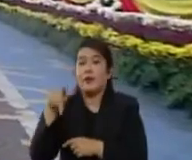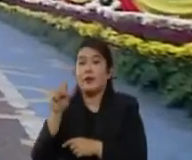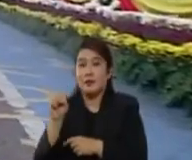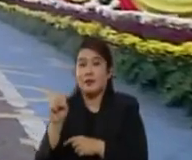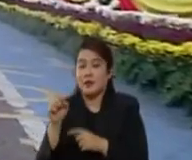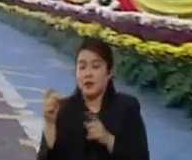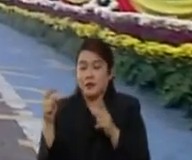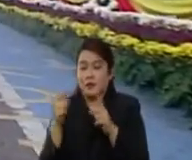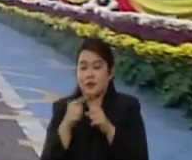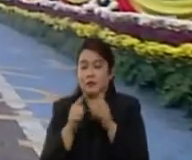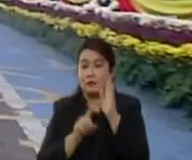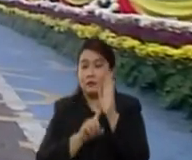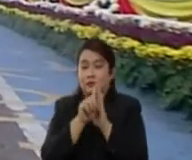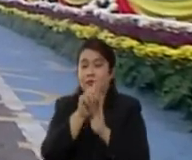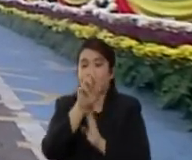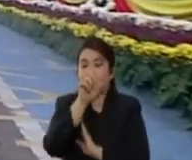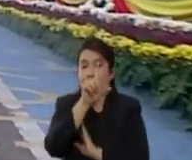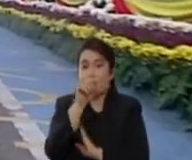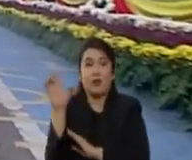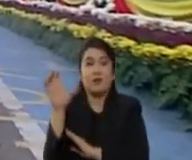100 Mbps.